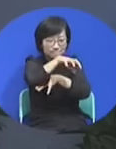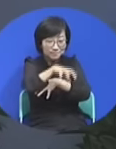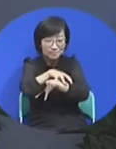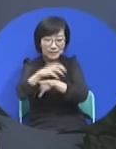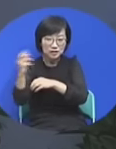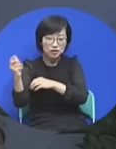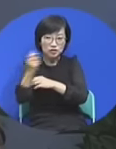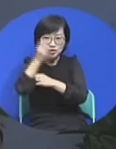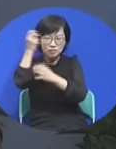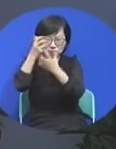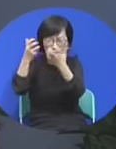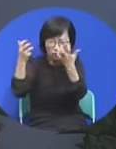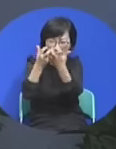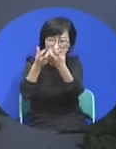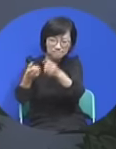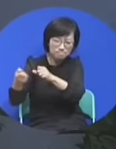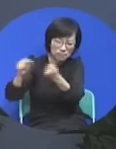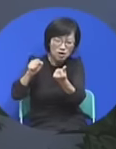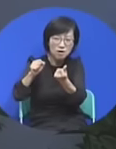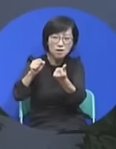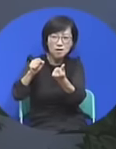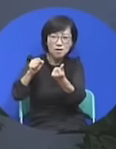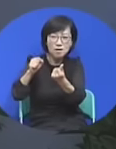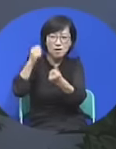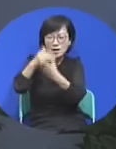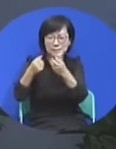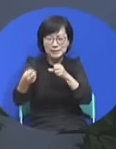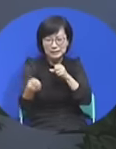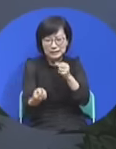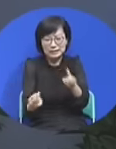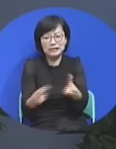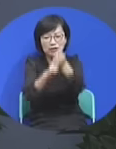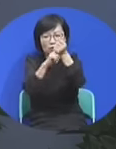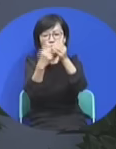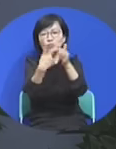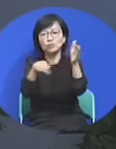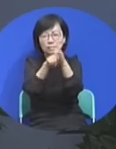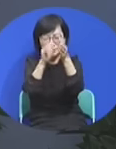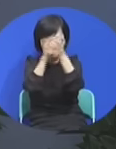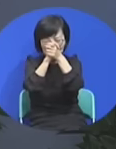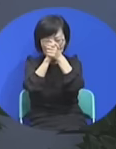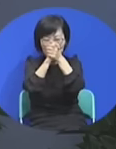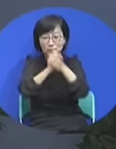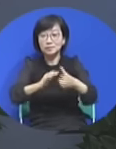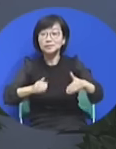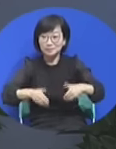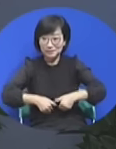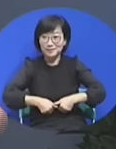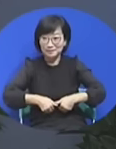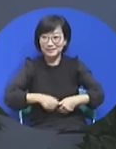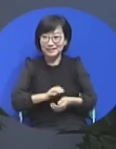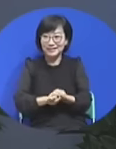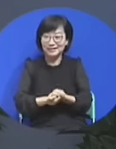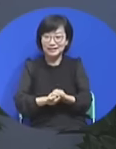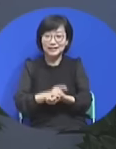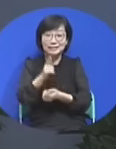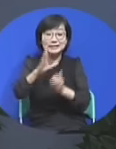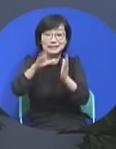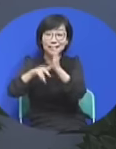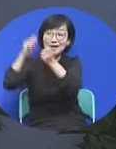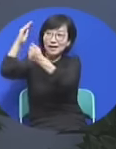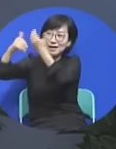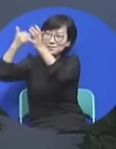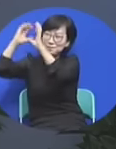must pray so that the works of the Holy Spirit arise in every field you enter into in North Korea and all the dark fields of the world. 그러면 하나님 나라